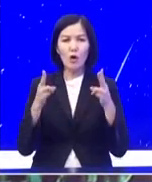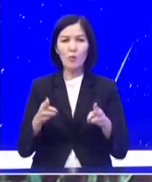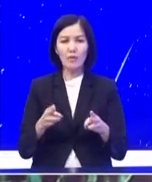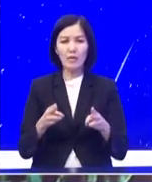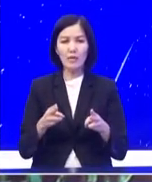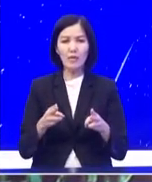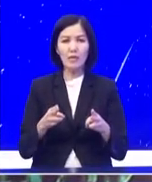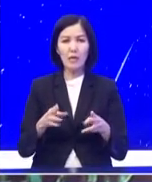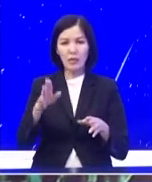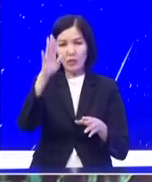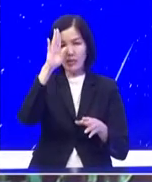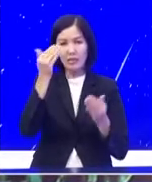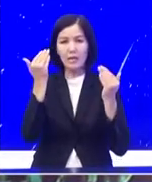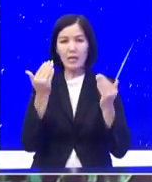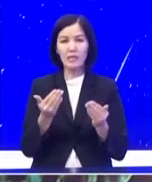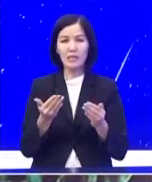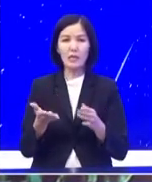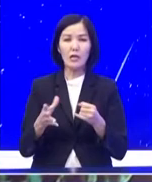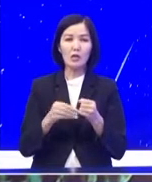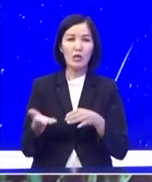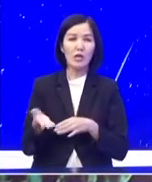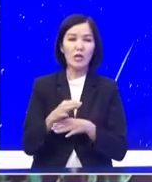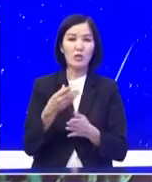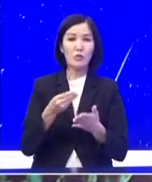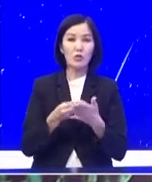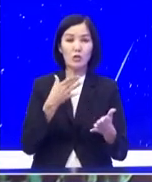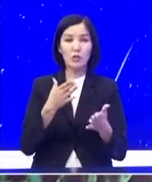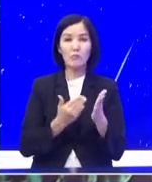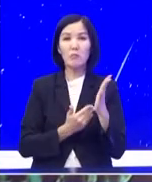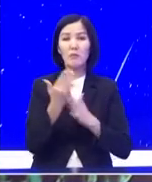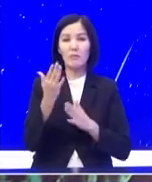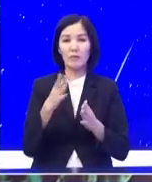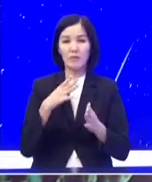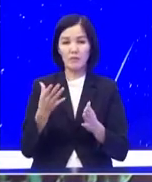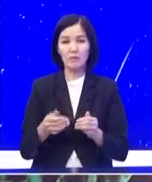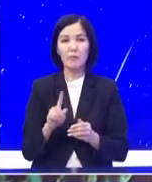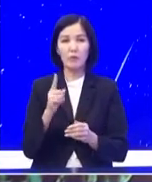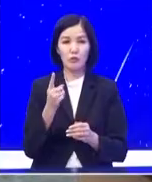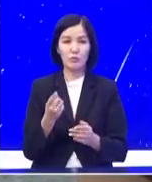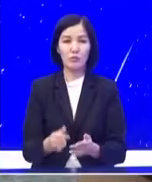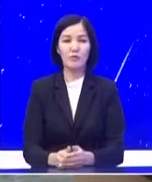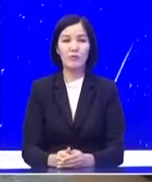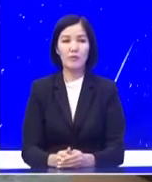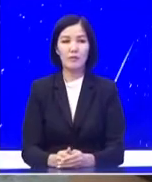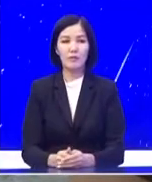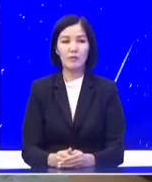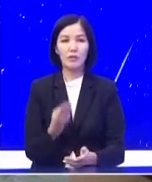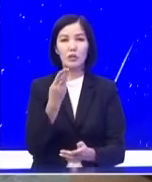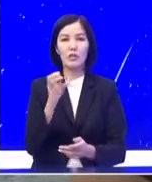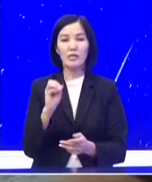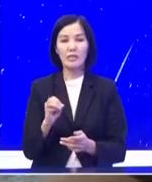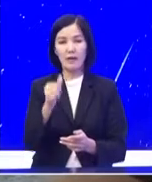еткен қарулы жігіттер қабір қазу төлем пұлын тым шарықтатып жіберген. Шілде айында,